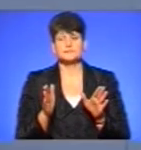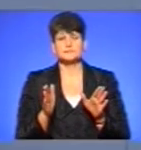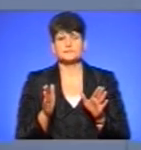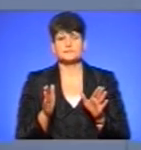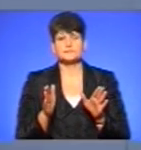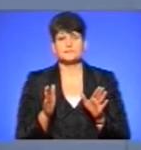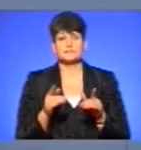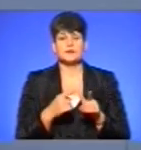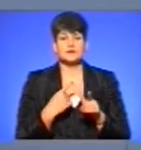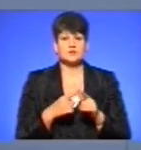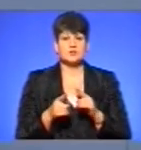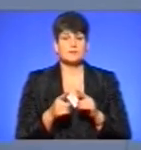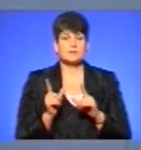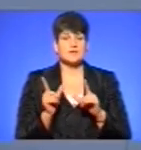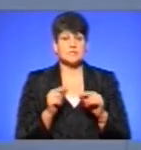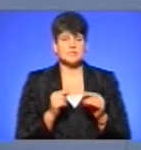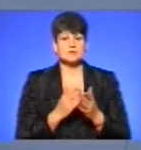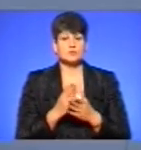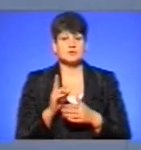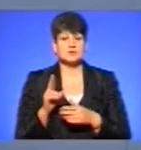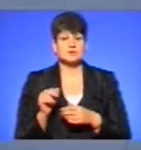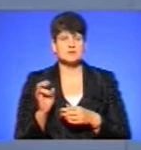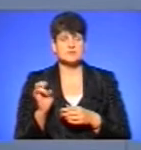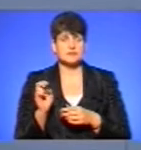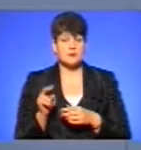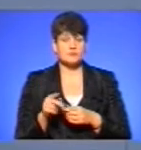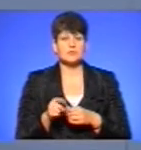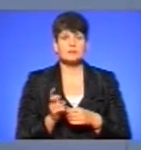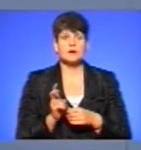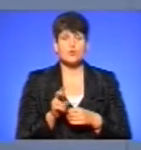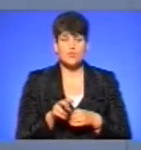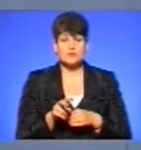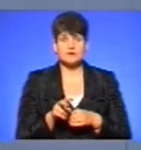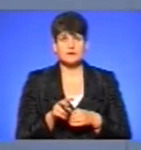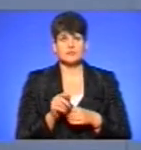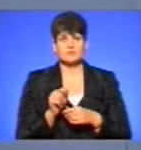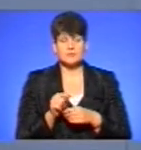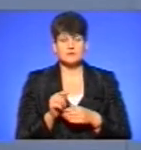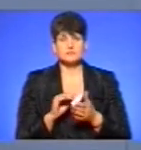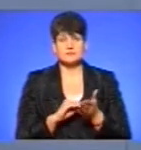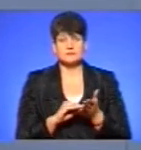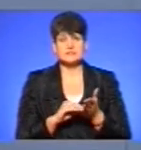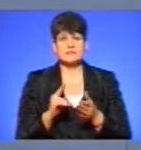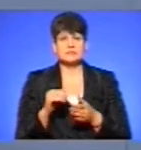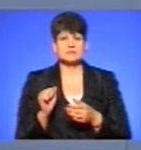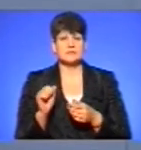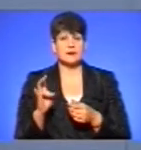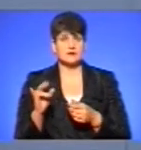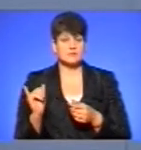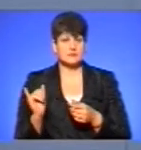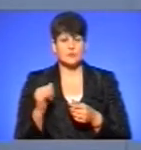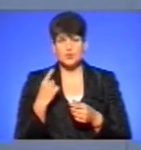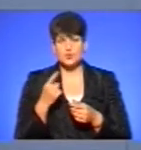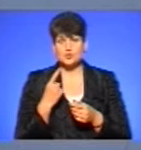Чи в Державній міграційній службі, ЦНАПі, чи паспортні сервіси, вони приходять і вони заносять, міняють ці дані, які